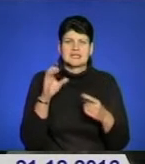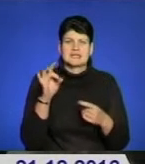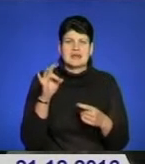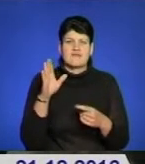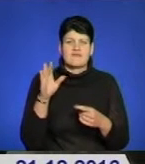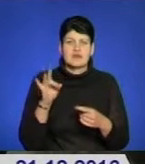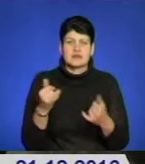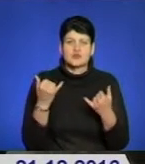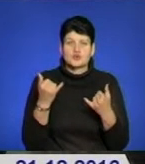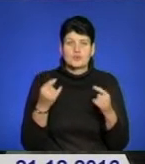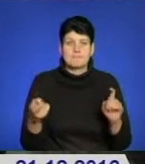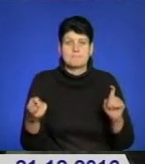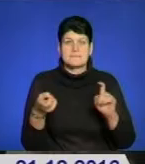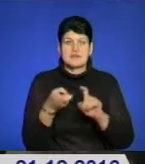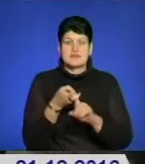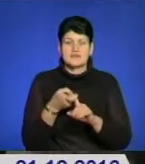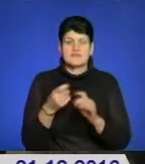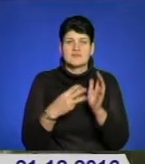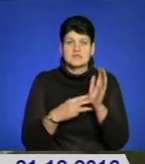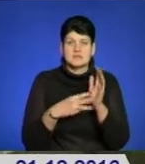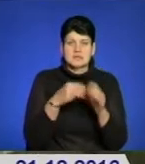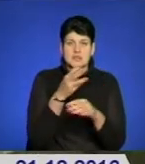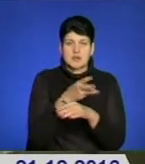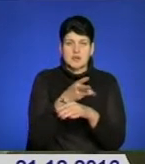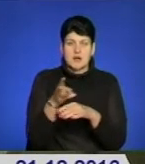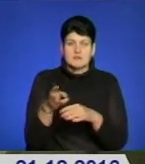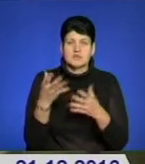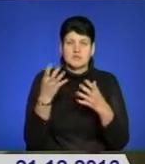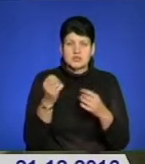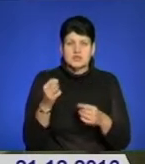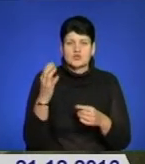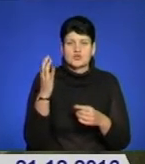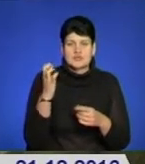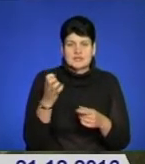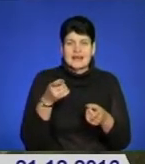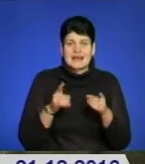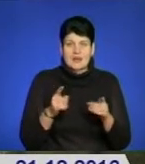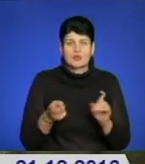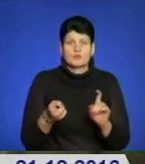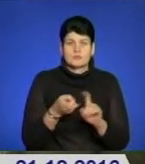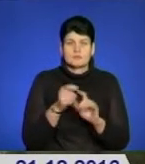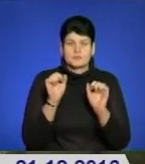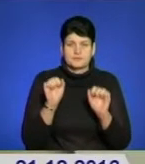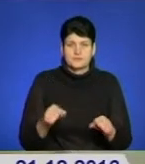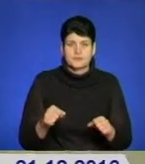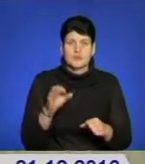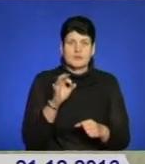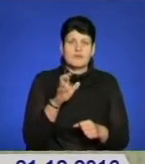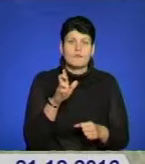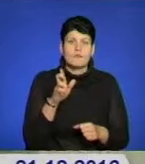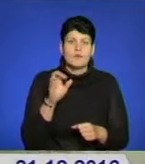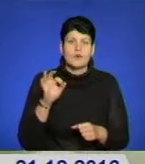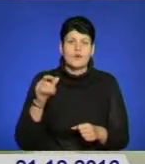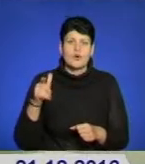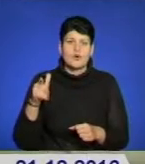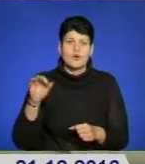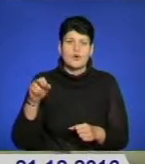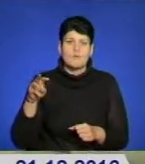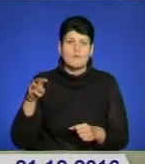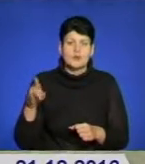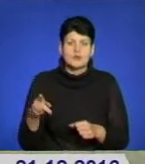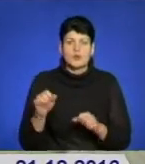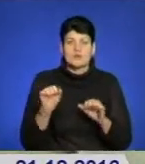сьогодні до сервера вже під'єднані 80 камер. Ще близько 400 реально до нього підключити. Олександр Богомол, начальник головного управління